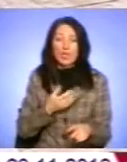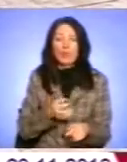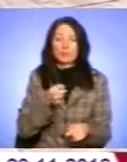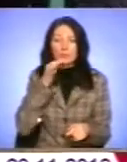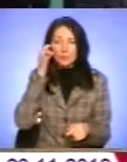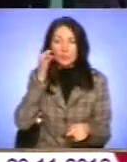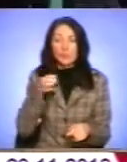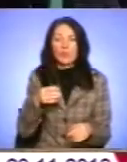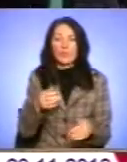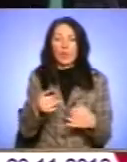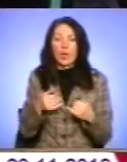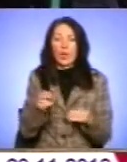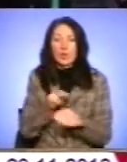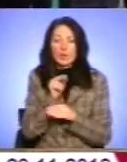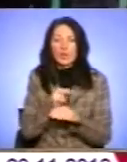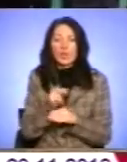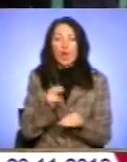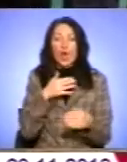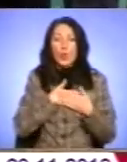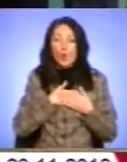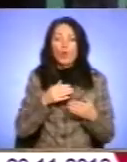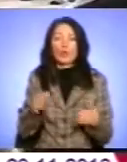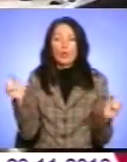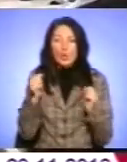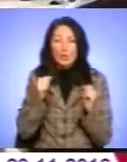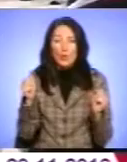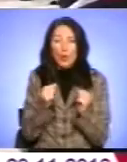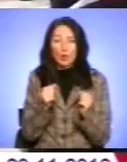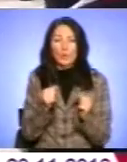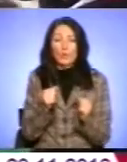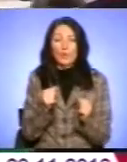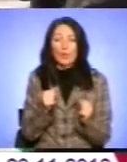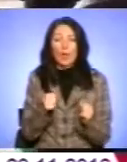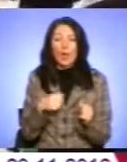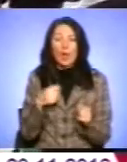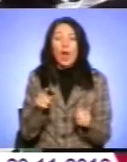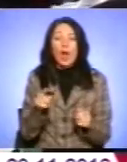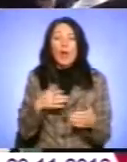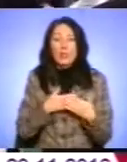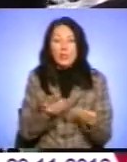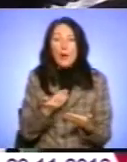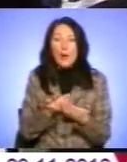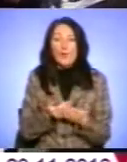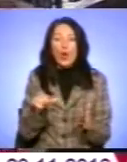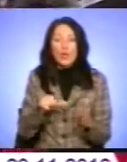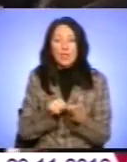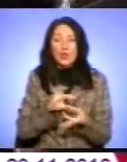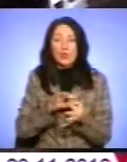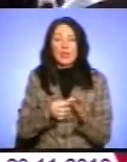прищепити дітям любов до занять фізичними вправами. Власне, мабуть, учасники Олімпійських ігор в свій час розпочинали